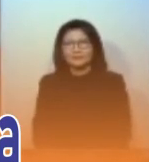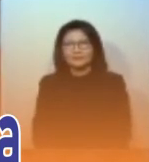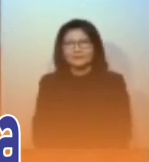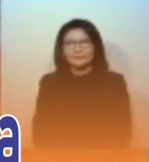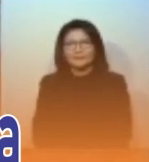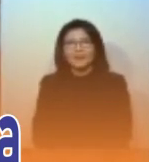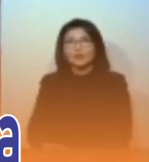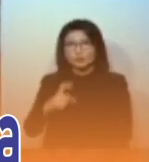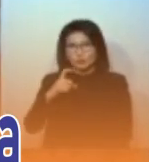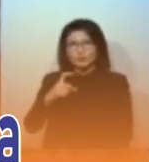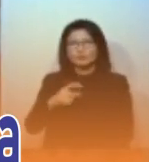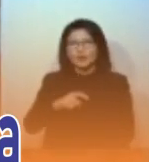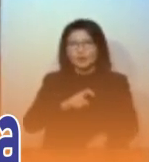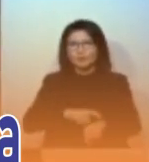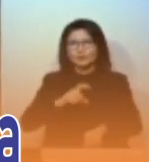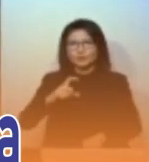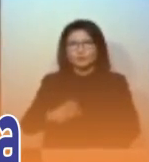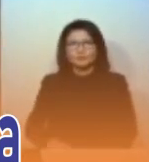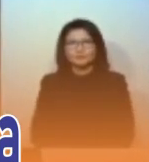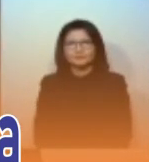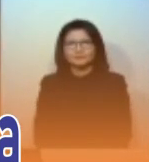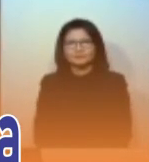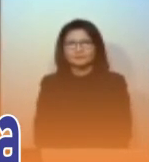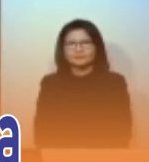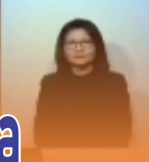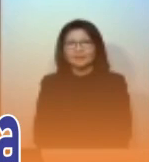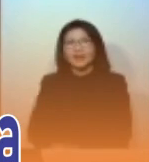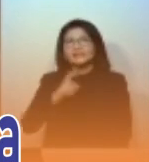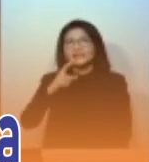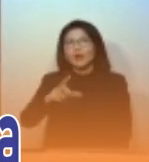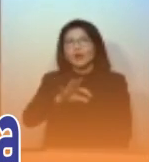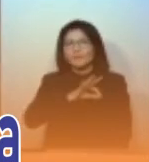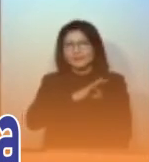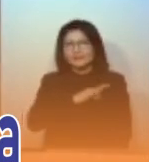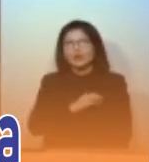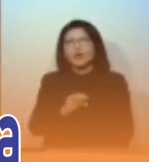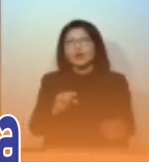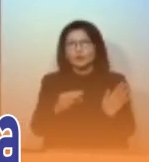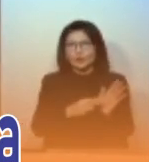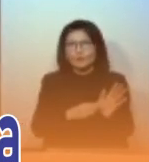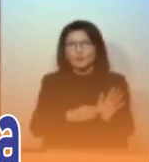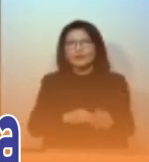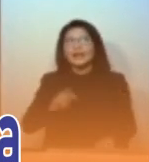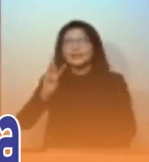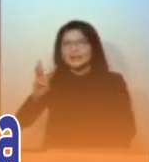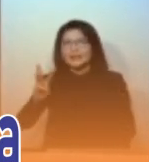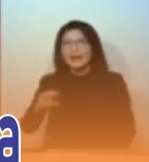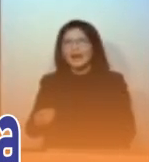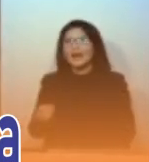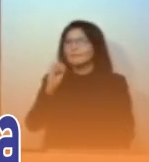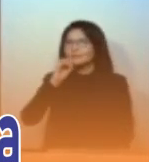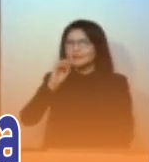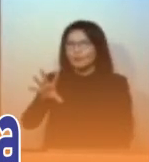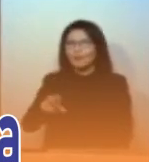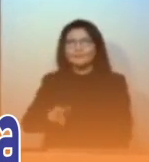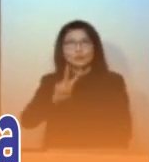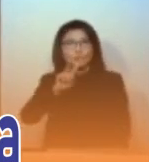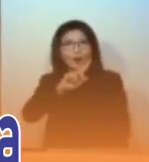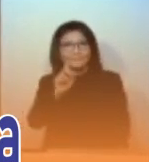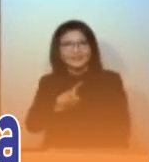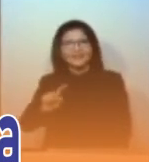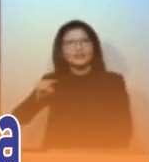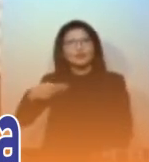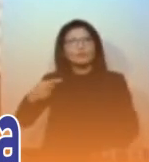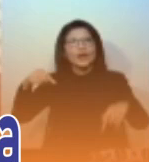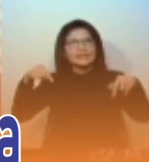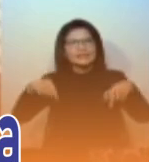Baik, cukup. Okay. Selanjutnya kami berikan kesempatan kepada calon presiden nomor urut 3 untuk menjawab selama 2 menit. Waktunya